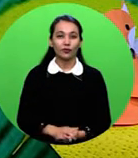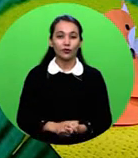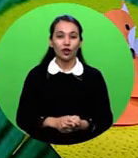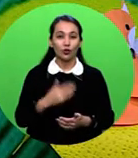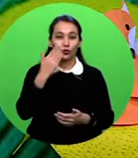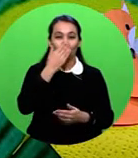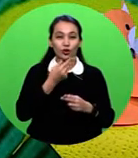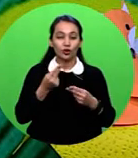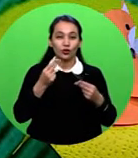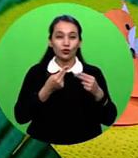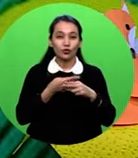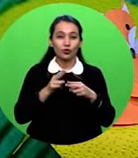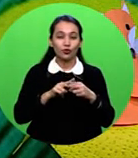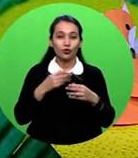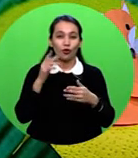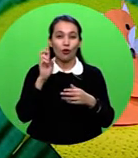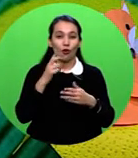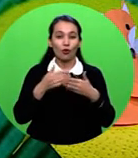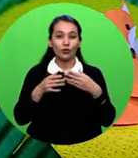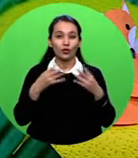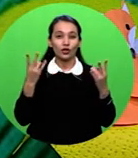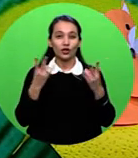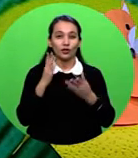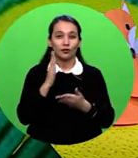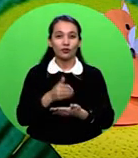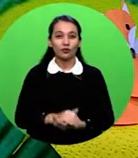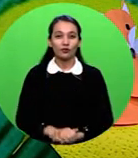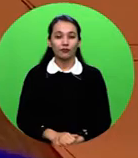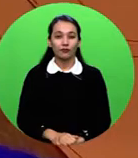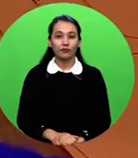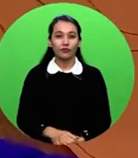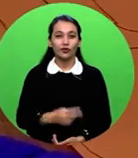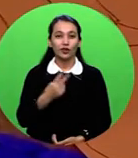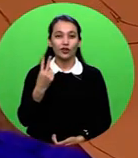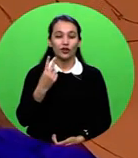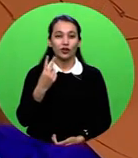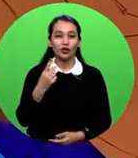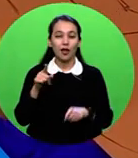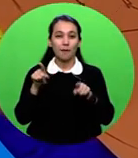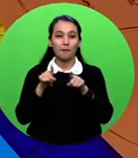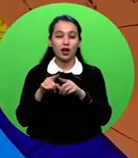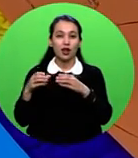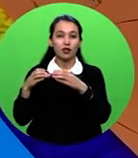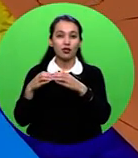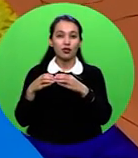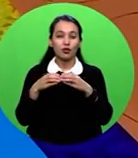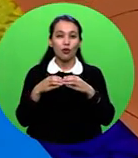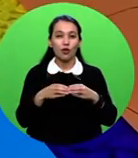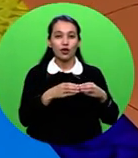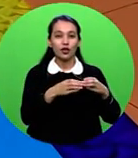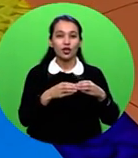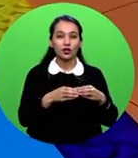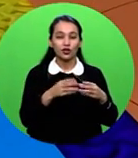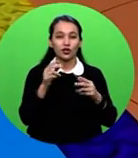olamiz. Bunda biz oq qog'ozdan foydalanamiz. Ikkita doira shaklini chizib